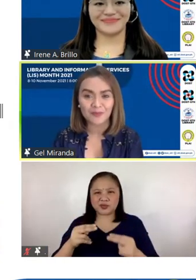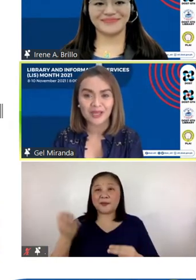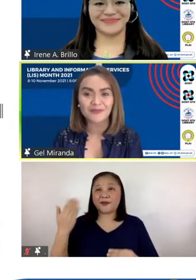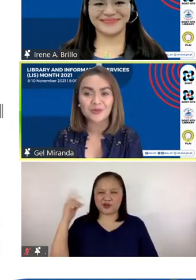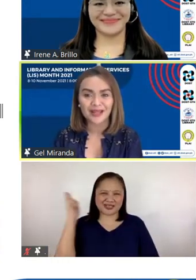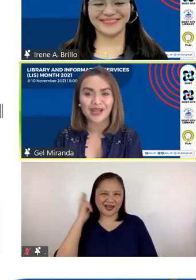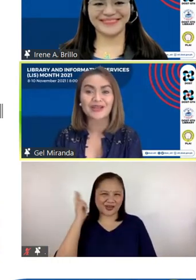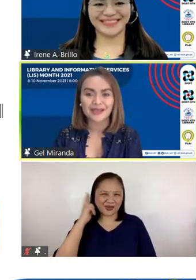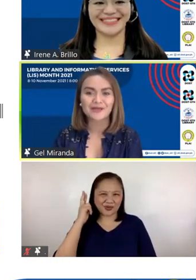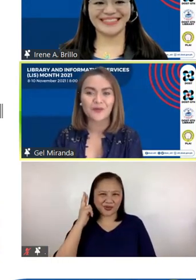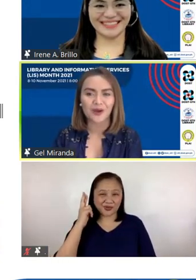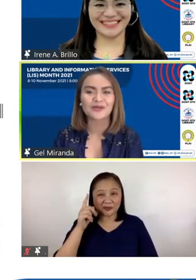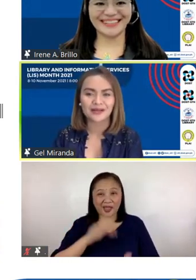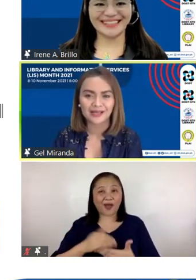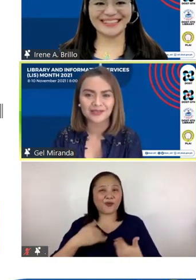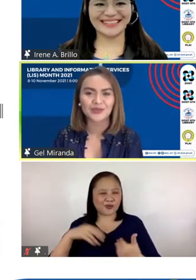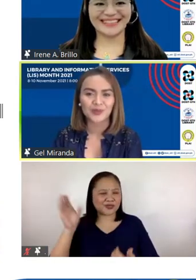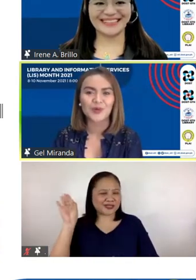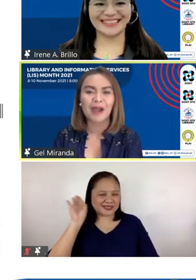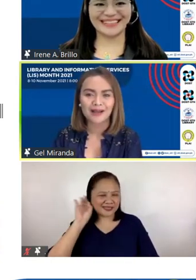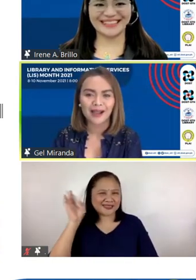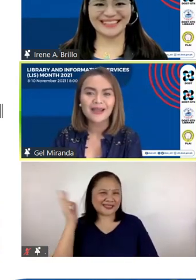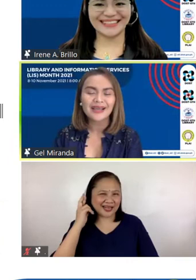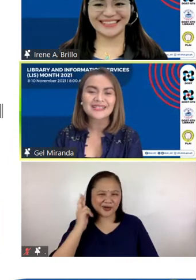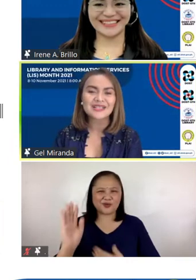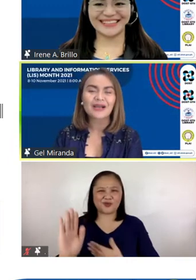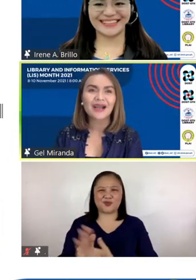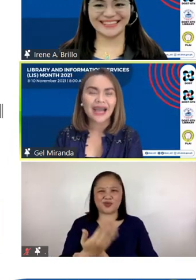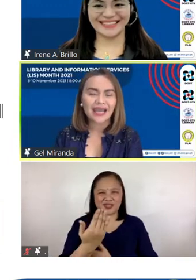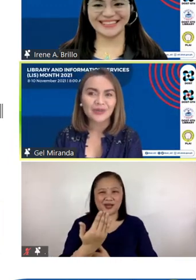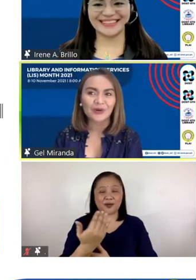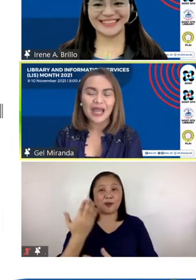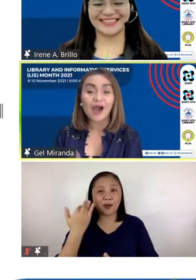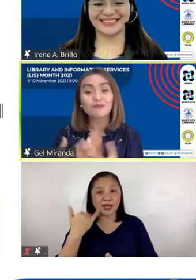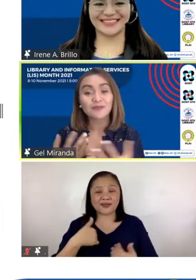kami. Maniwala kayo, nakikinig po ako ng radio tuwing umaga. Kasi